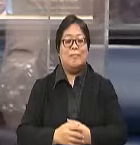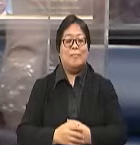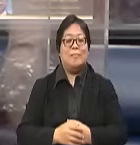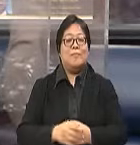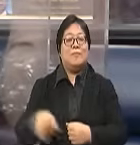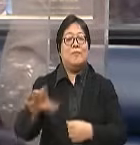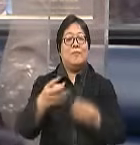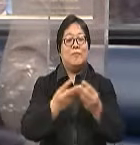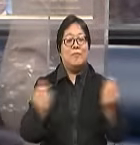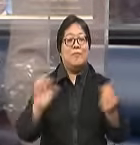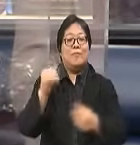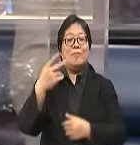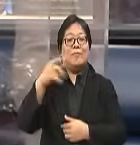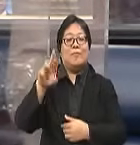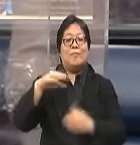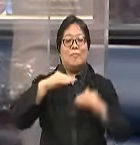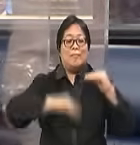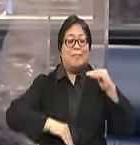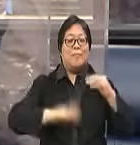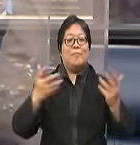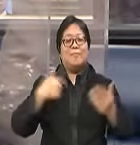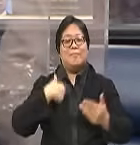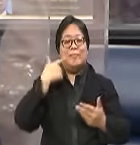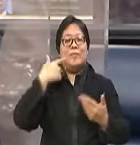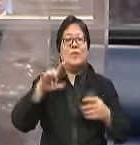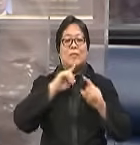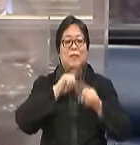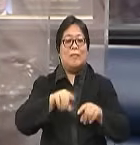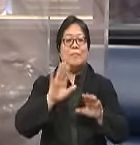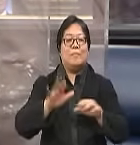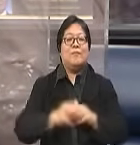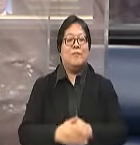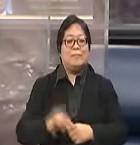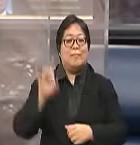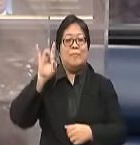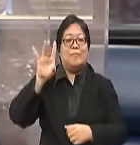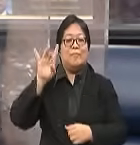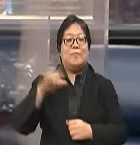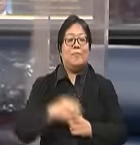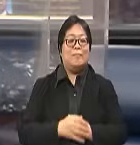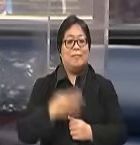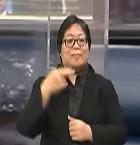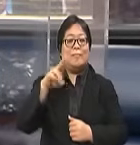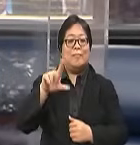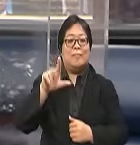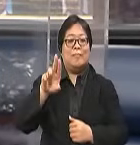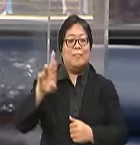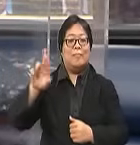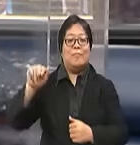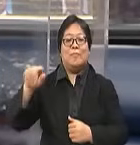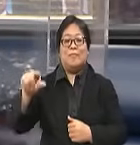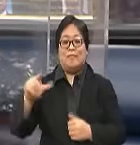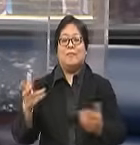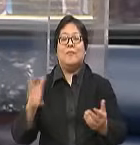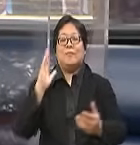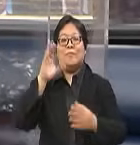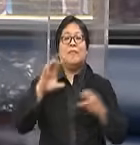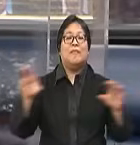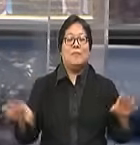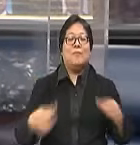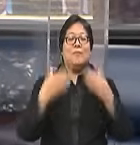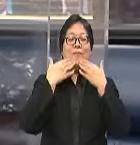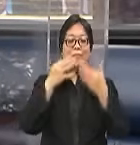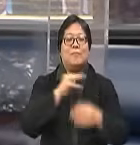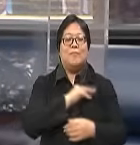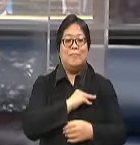tanahnya sebagai ke bawahnya Sujadi sangat saya jawab Soalnya itu tadi jadi Insya Allah Lurah jam eh eh dilaksanakanya